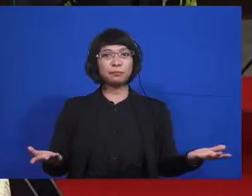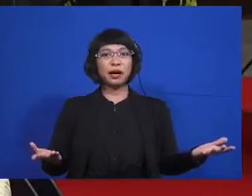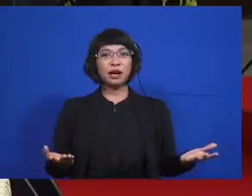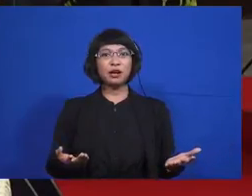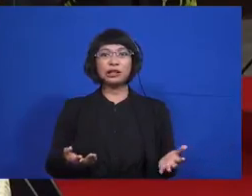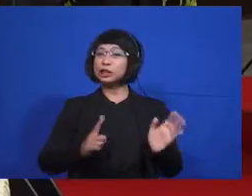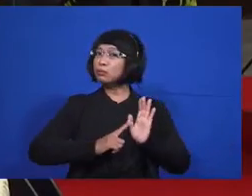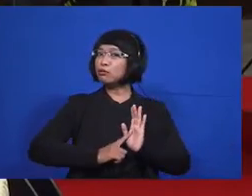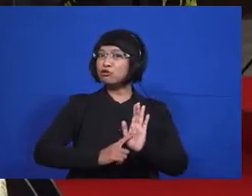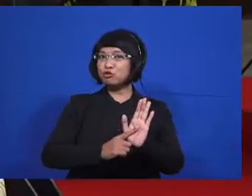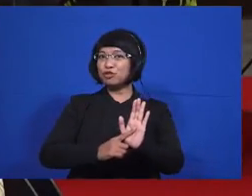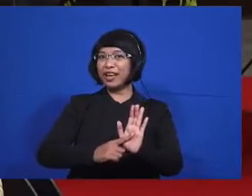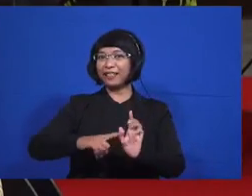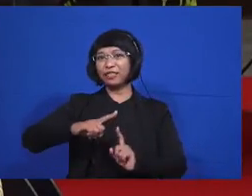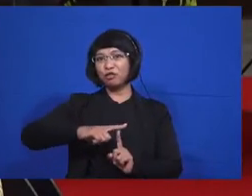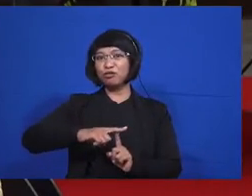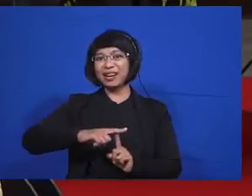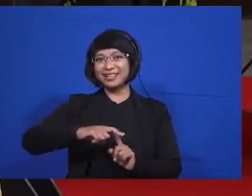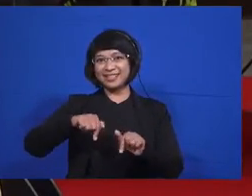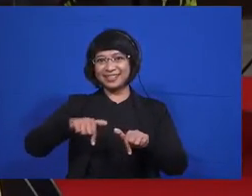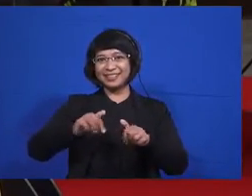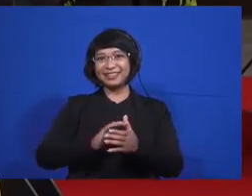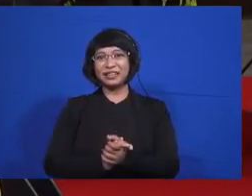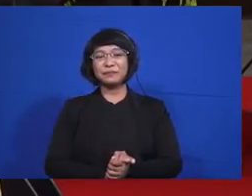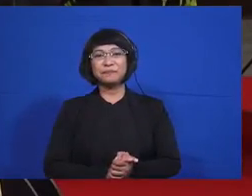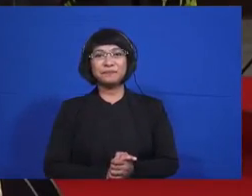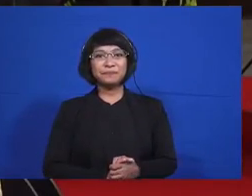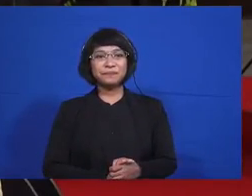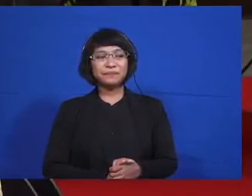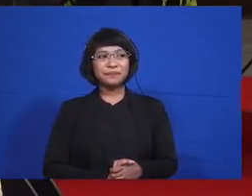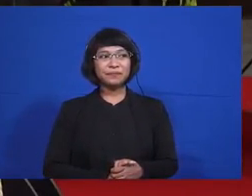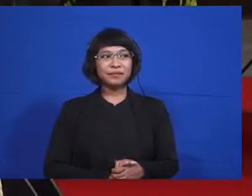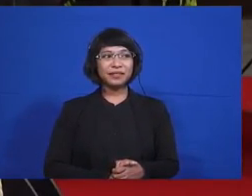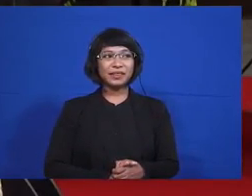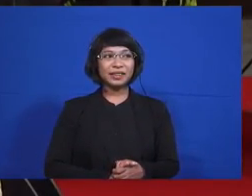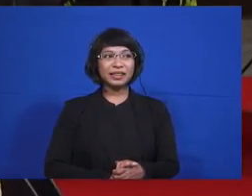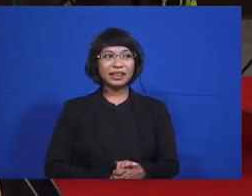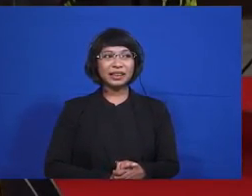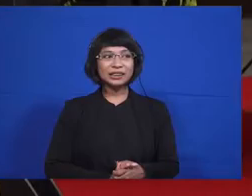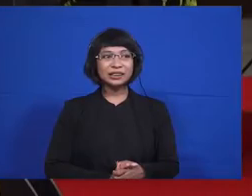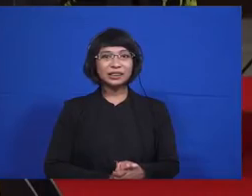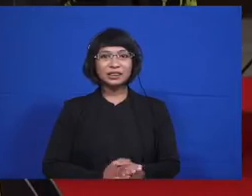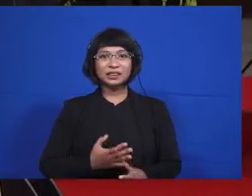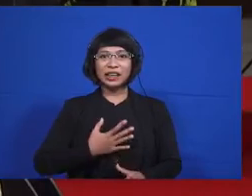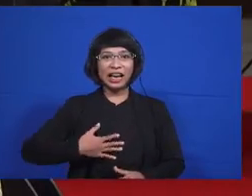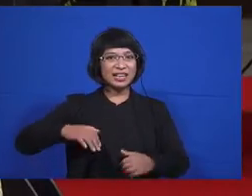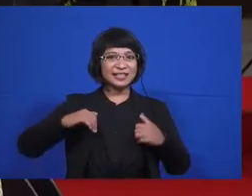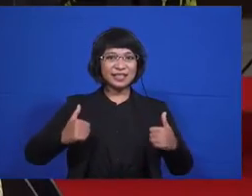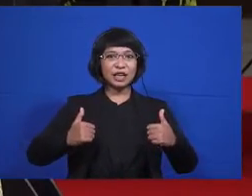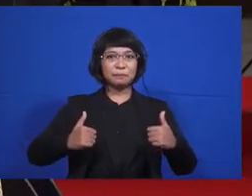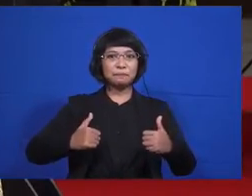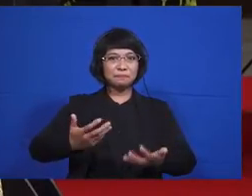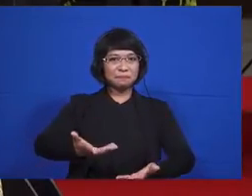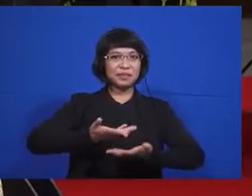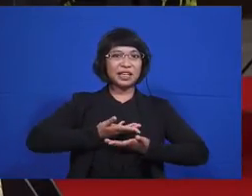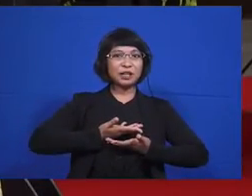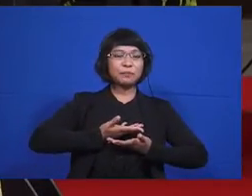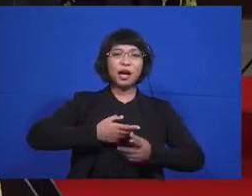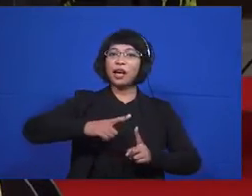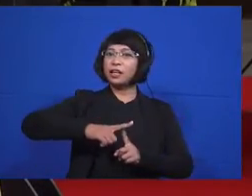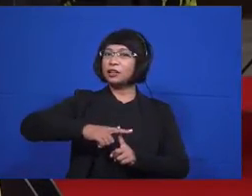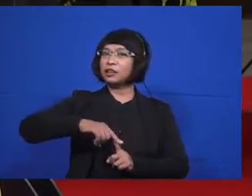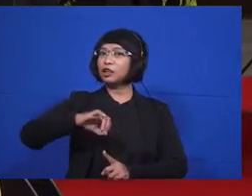mewujudkan tugas perutusan itu? Ya, semangat. Selain siap menerima perutusan, namun juga semangat layanan semacam apa